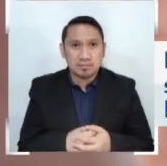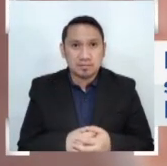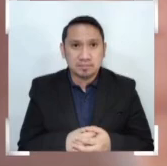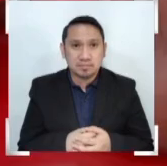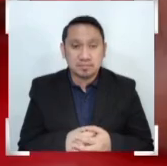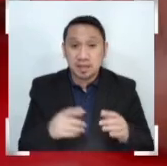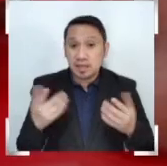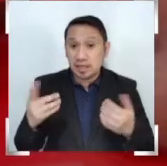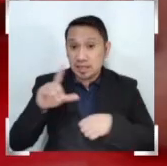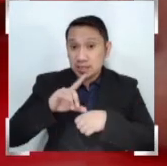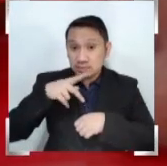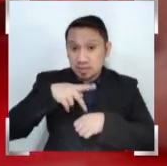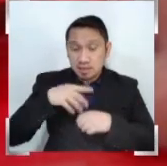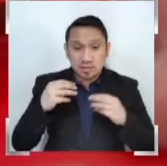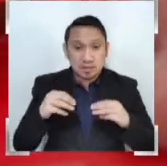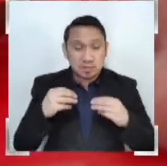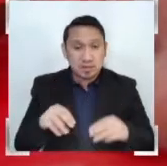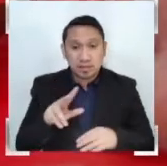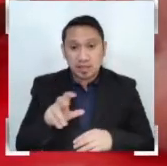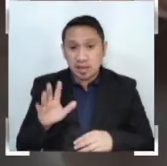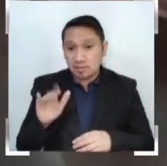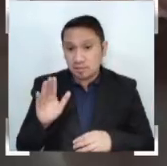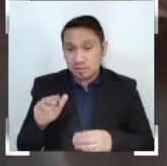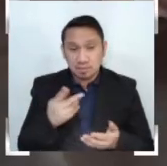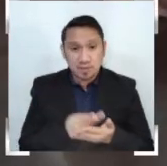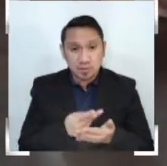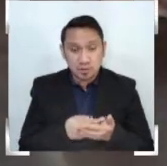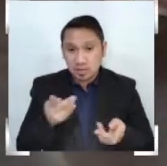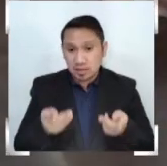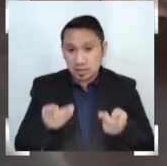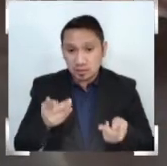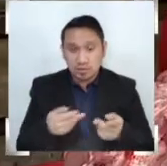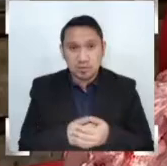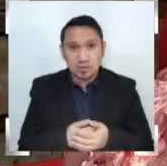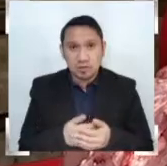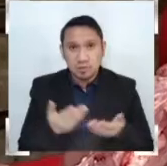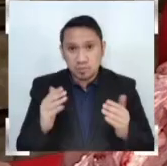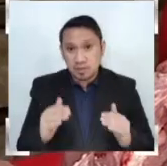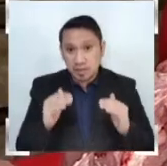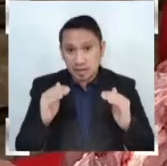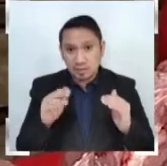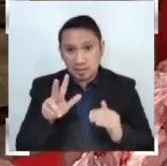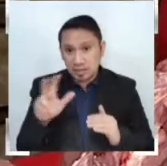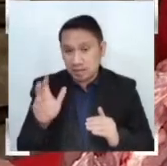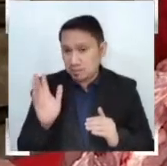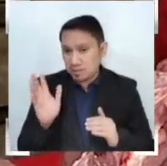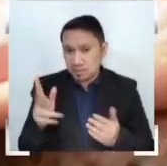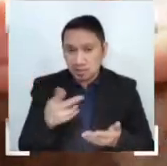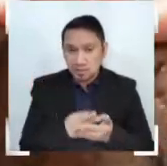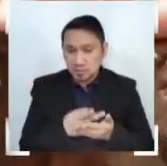Piñas Market, 315 pesos per kilo ang kasim. Bahagyang mataas ang liyempo sa 350 pesos per